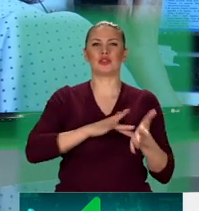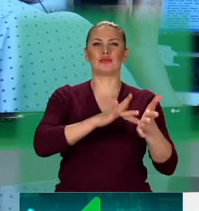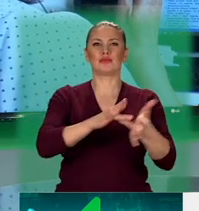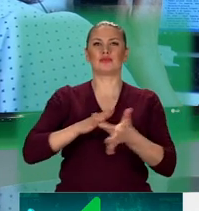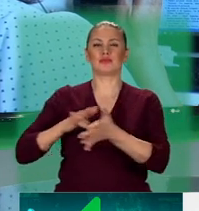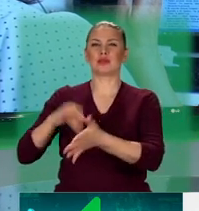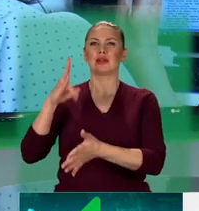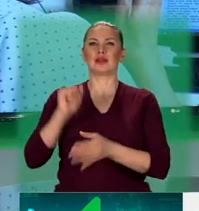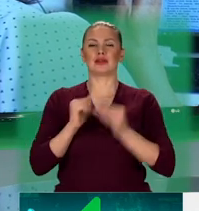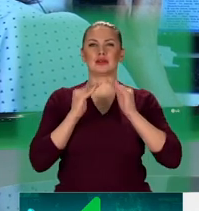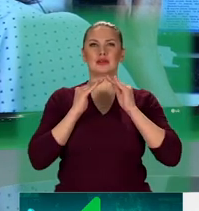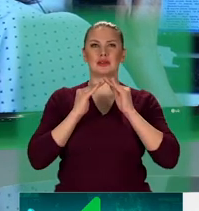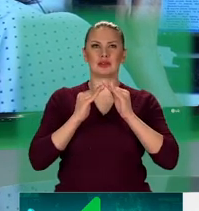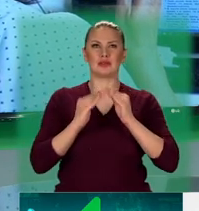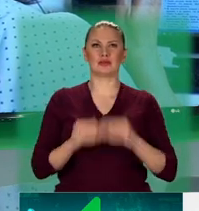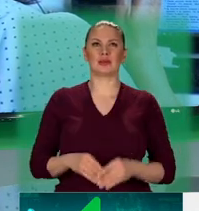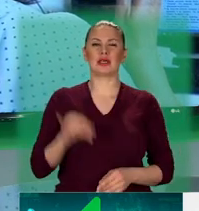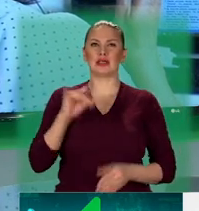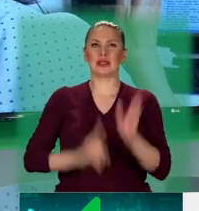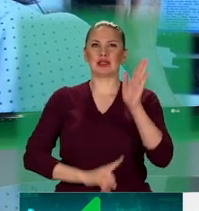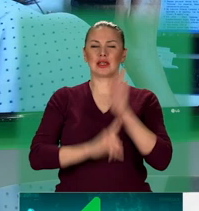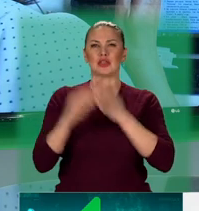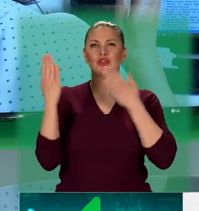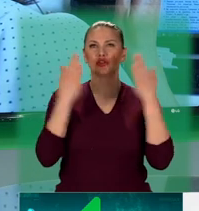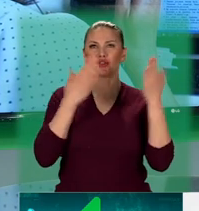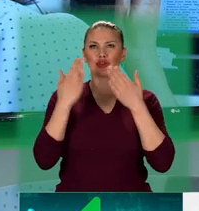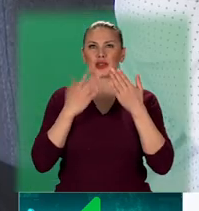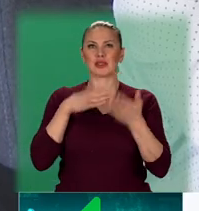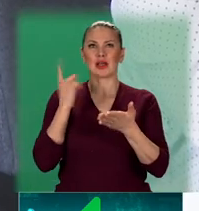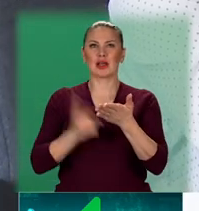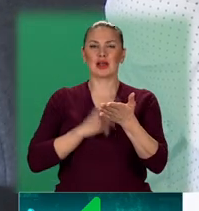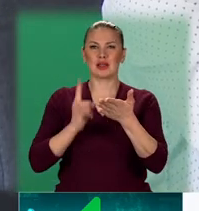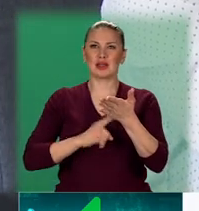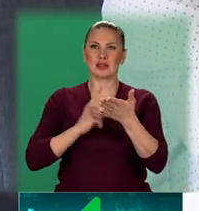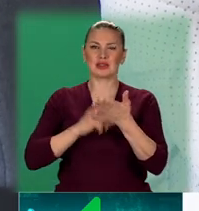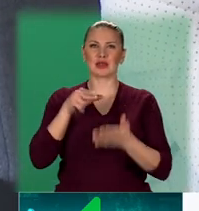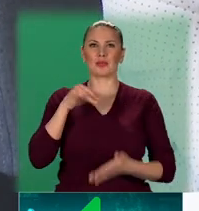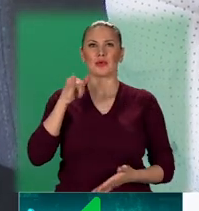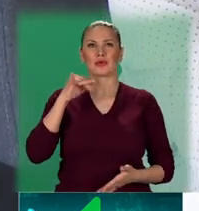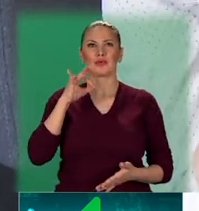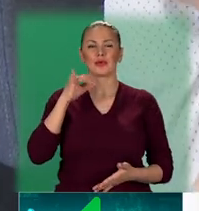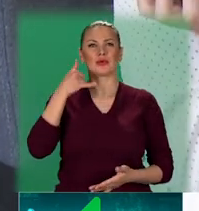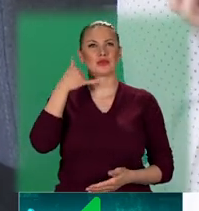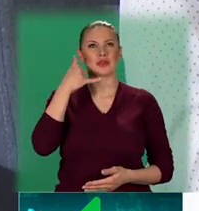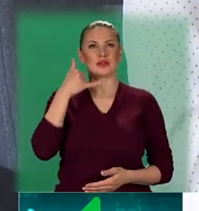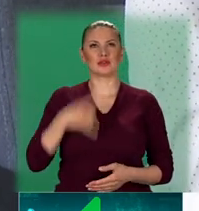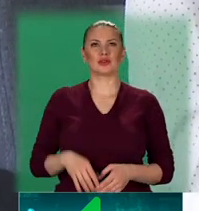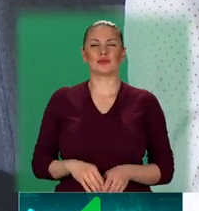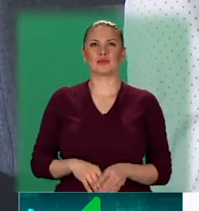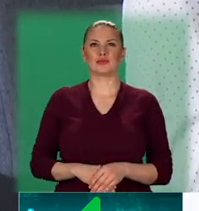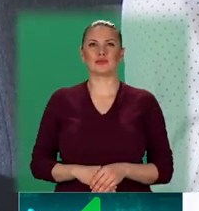проводить викторины по телефону. Обо всех нововведениях Игорь Антипов подробнее. Много вы что-то знаете о Чехове? Ну, что он